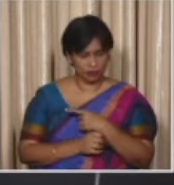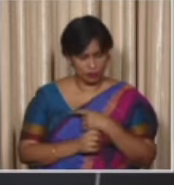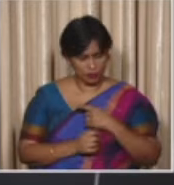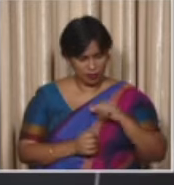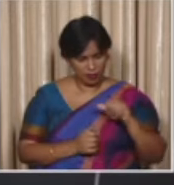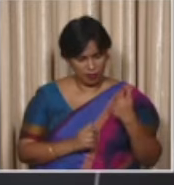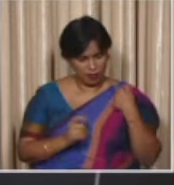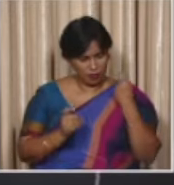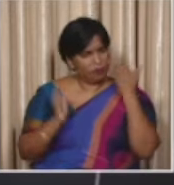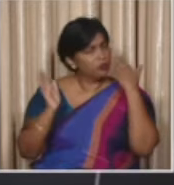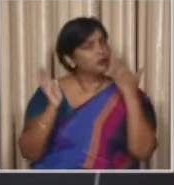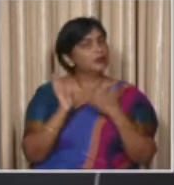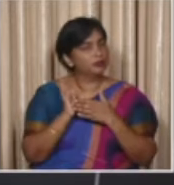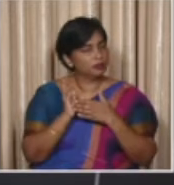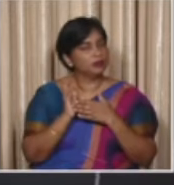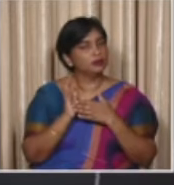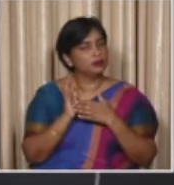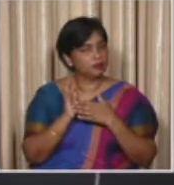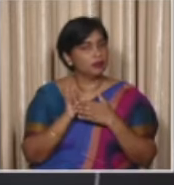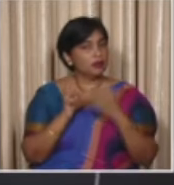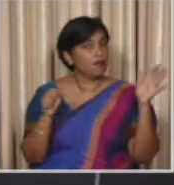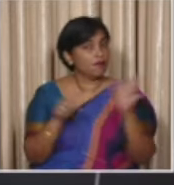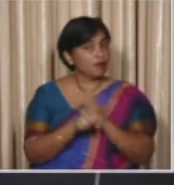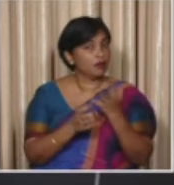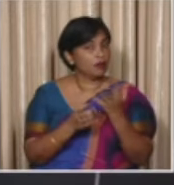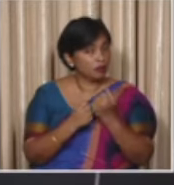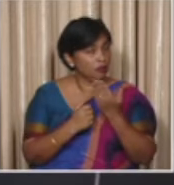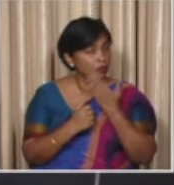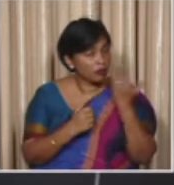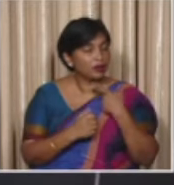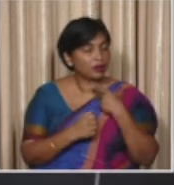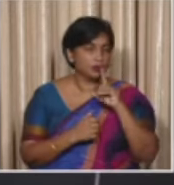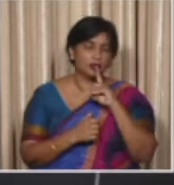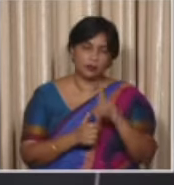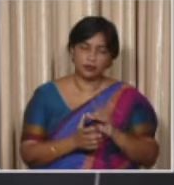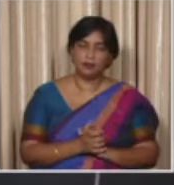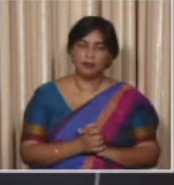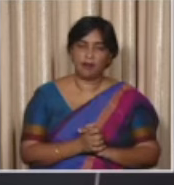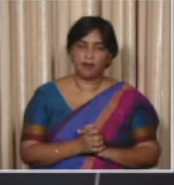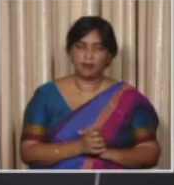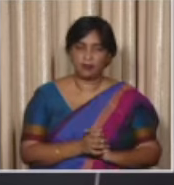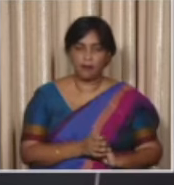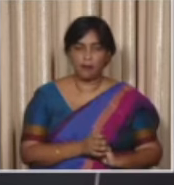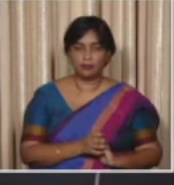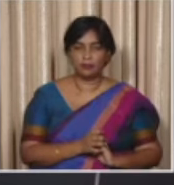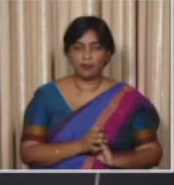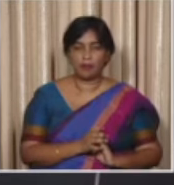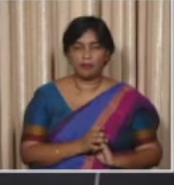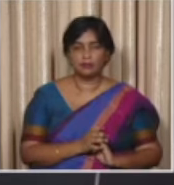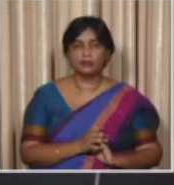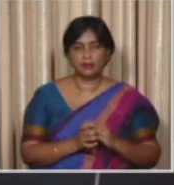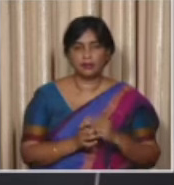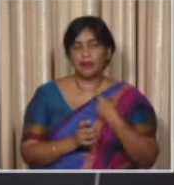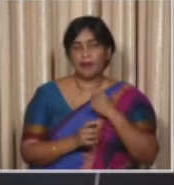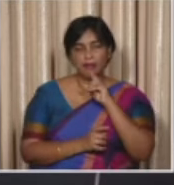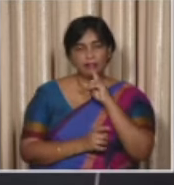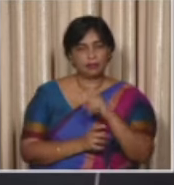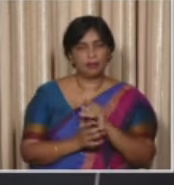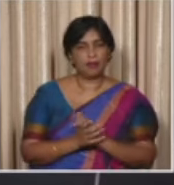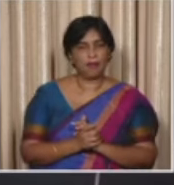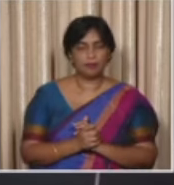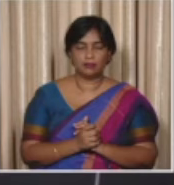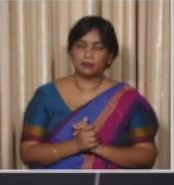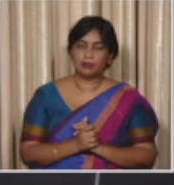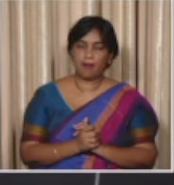පුනරාවර්තන ප්‍රතිපාදන වලින් මේක සපුරාලන්න පුළුවන්ද කියන කාරණේත් කියන්නයි කියලා. ඔව් හිලව් දීමනාවට තමයි ඒක කිව්වේ. දැන් ඒ